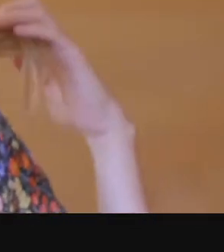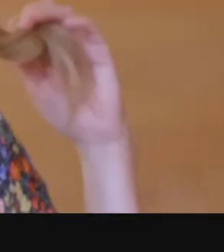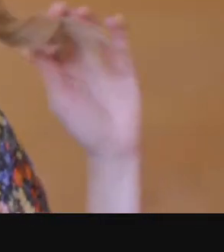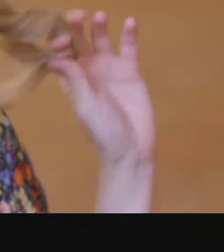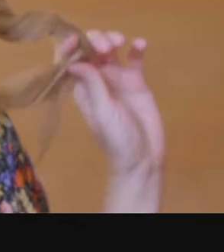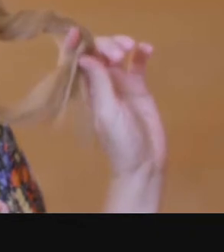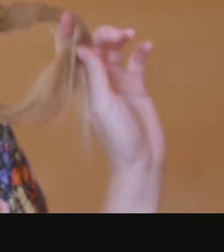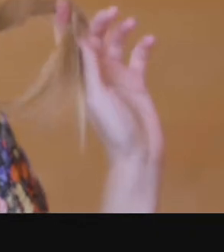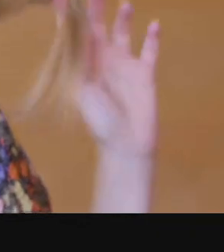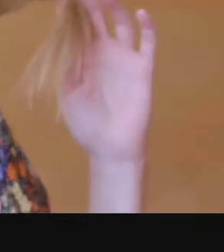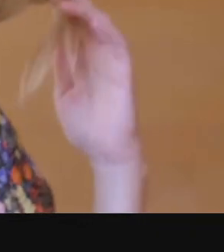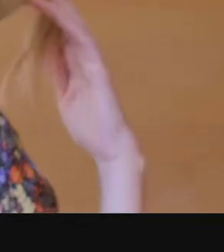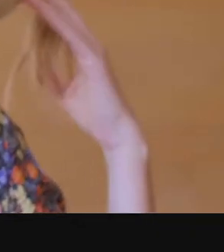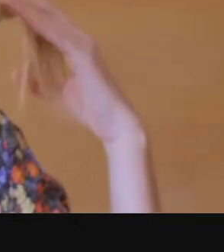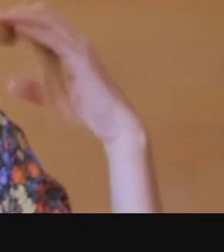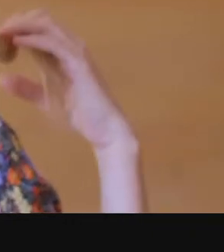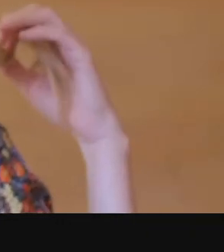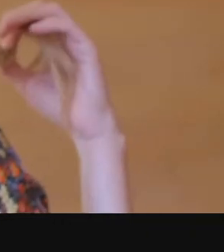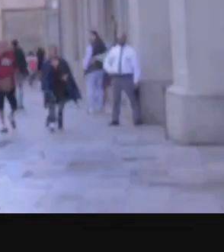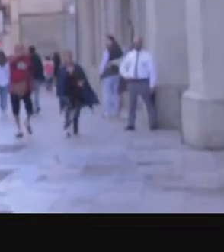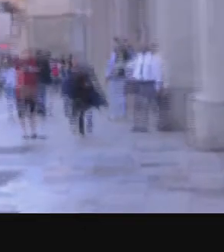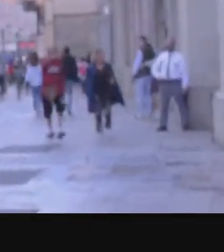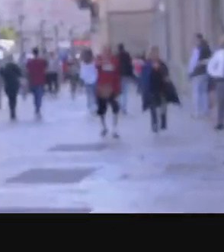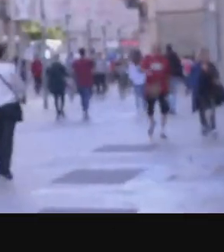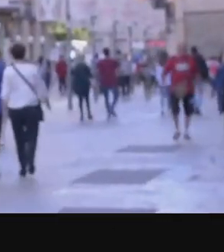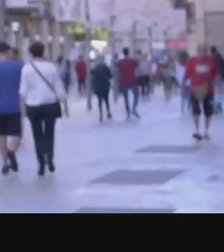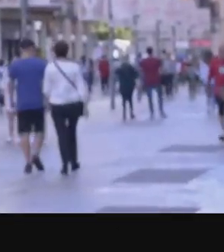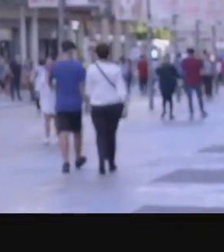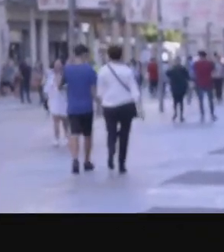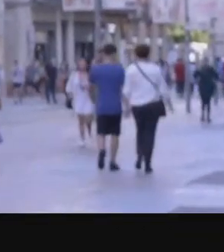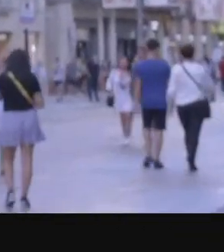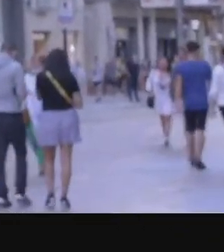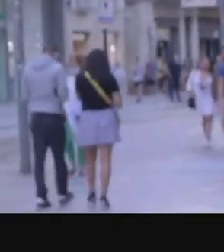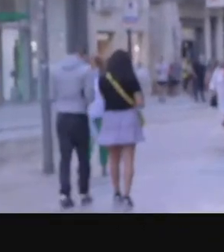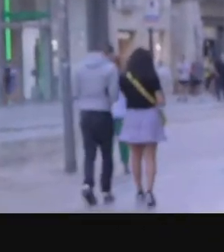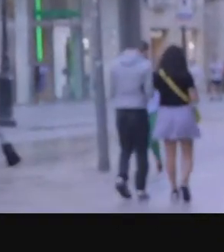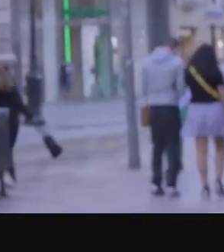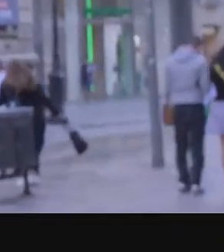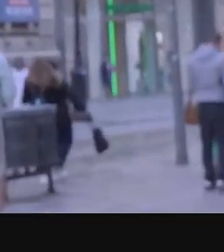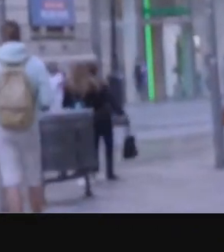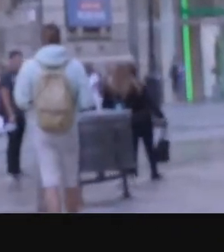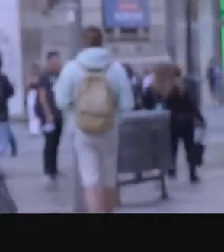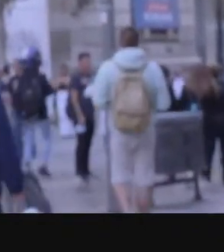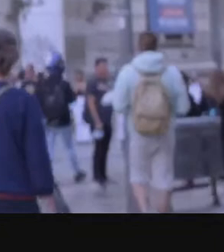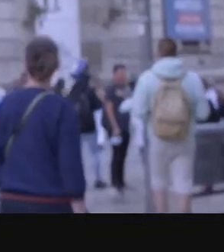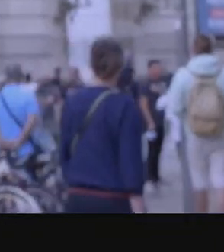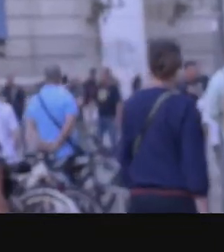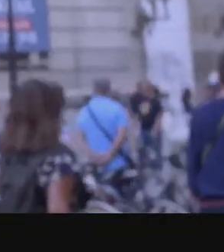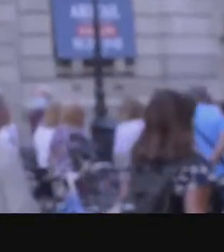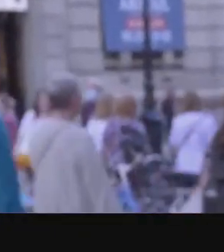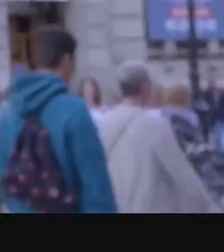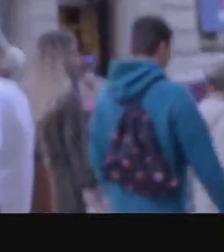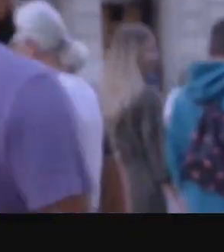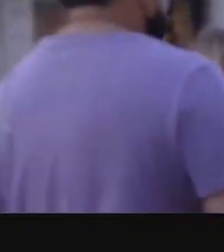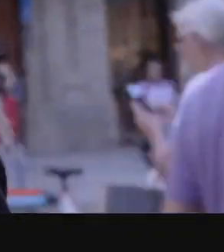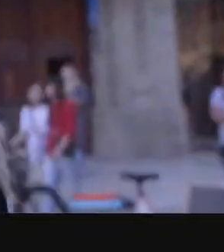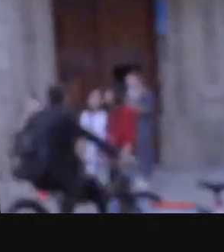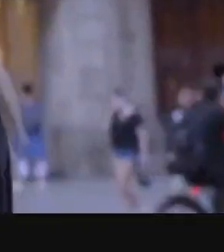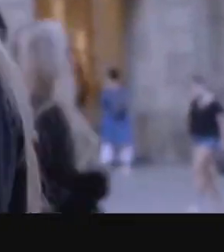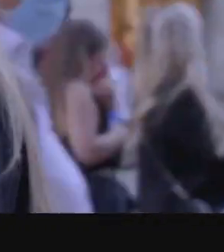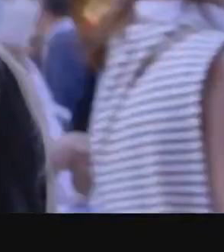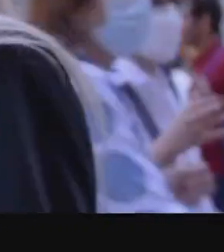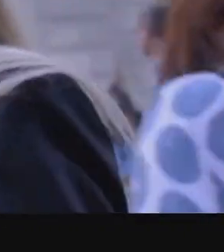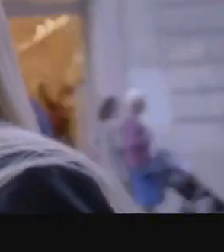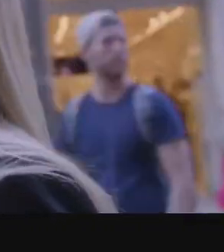optimista, lluitadora i exitosa. És una Barcelona que deixa enrere aquests anys de